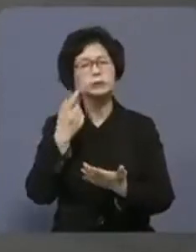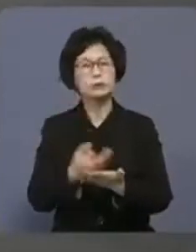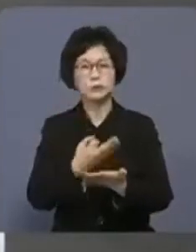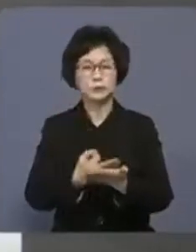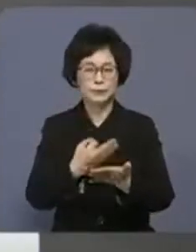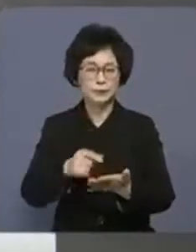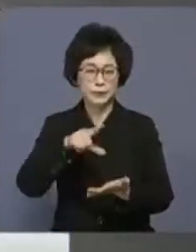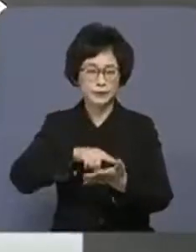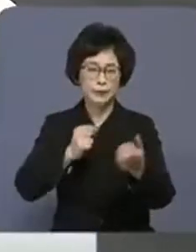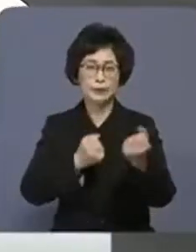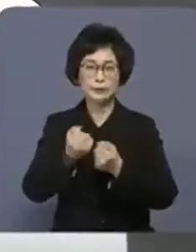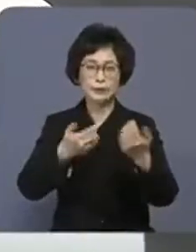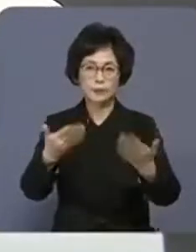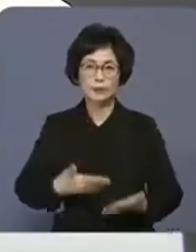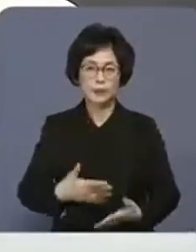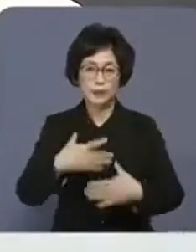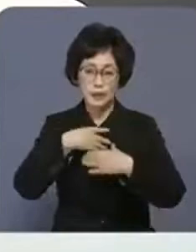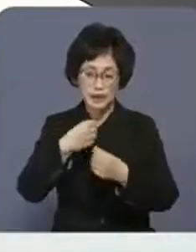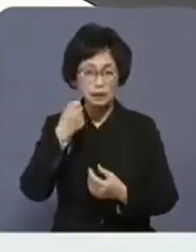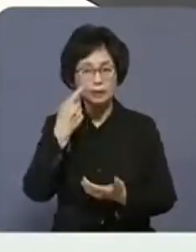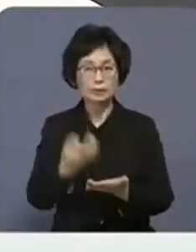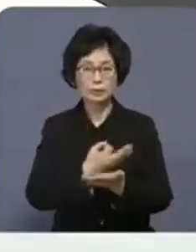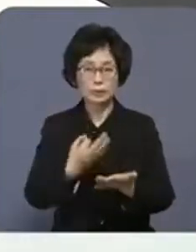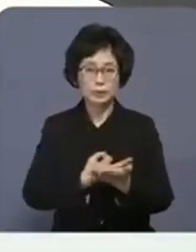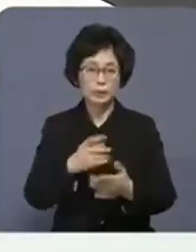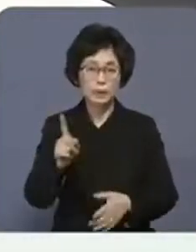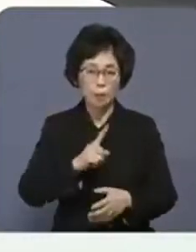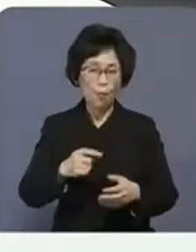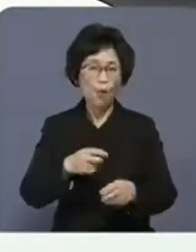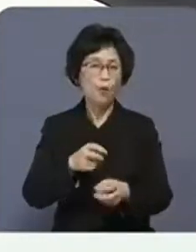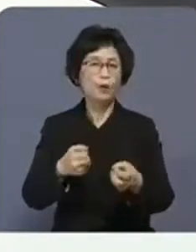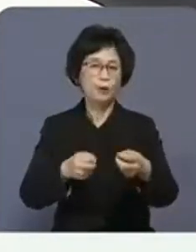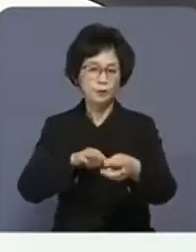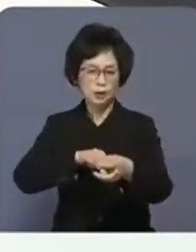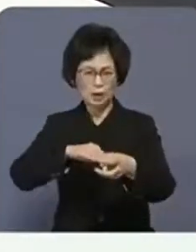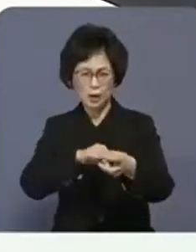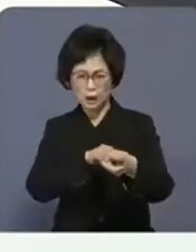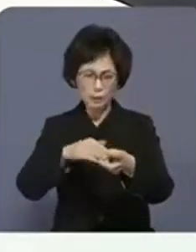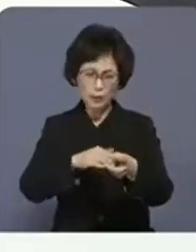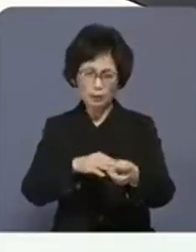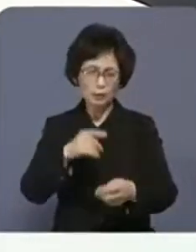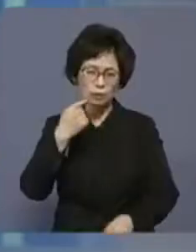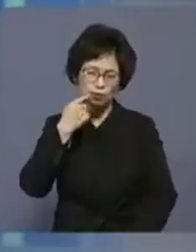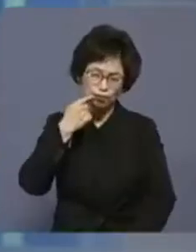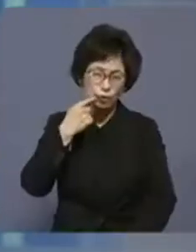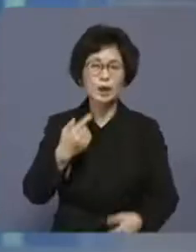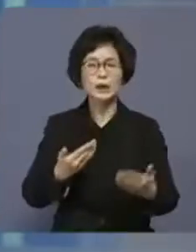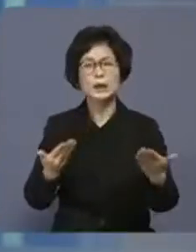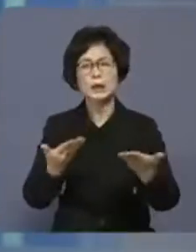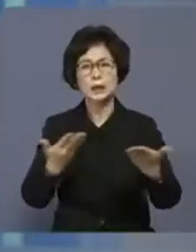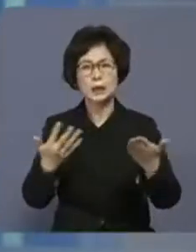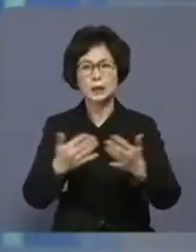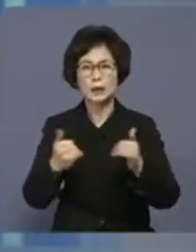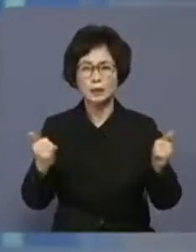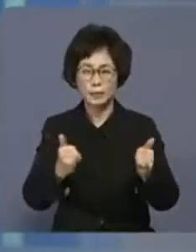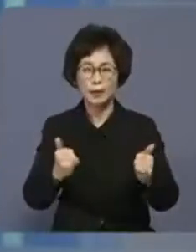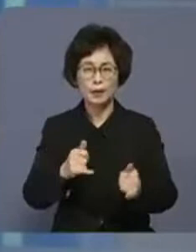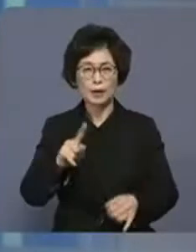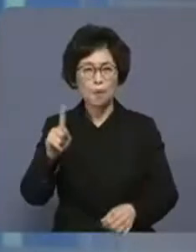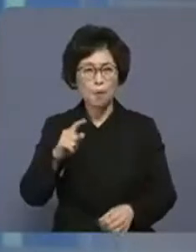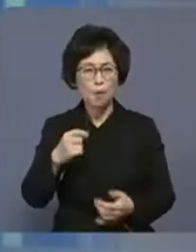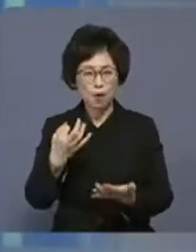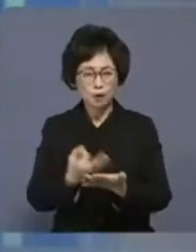정리를 좀 해주시오 4 안전 운임 젠 인 화물 노동자들이 무리한 운행으로 지나치게 과로하지 않게 운임을 어느 정도